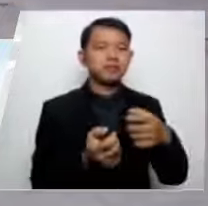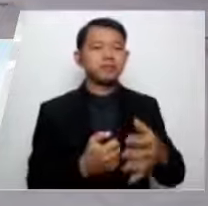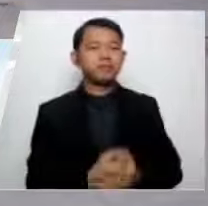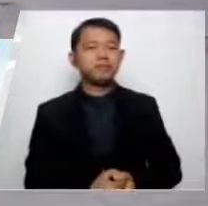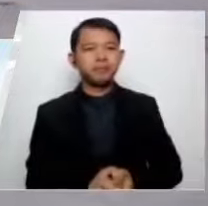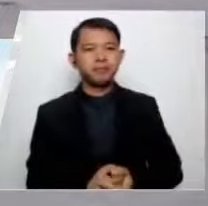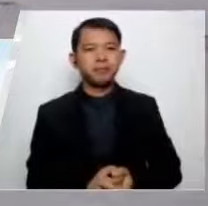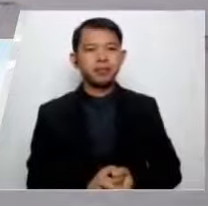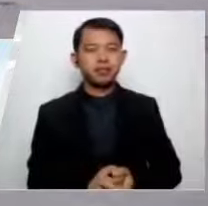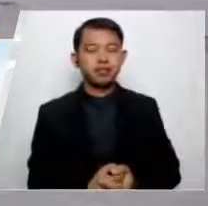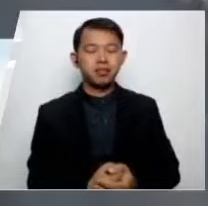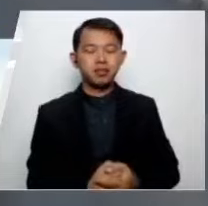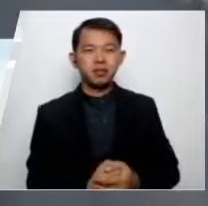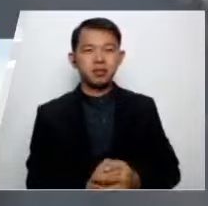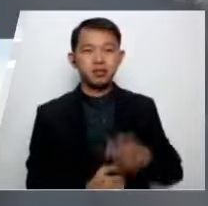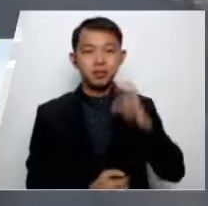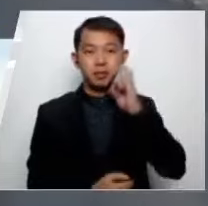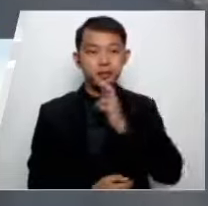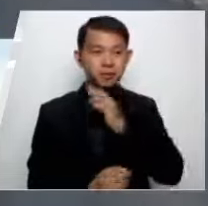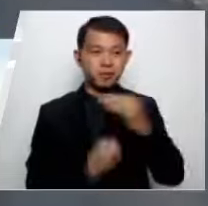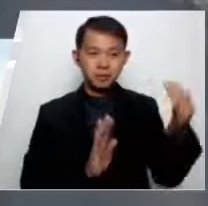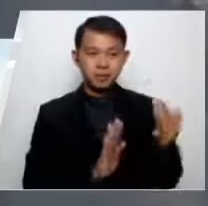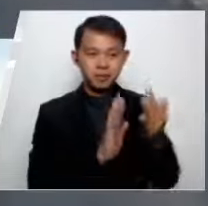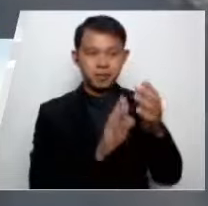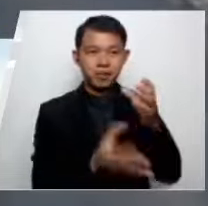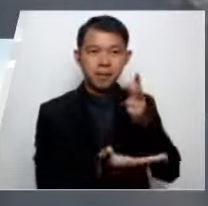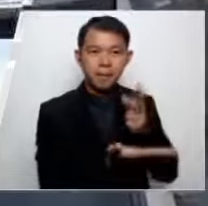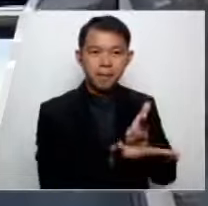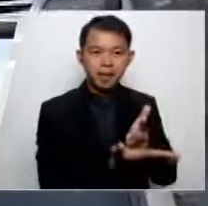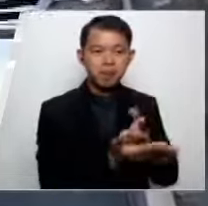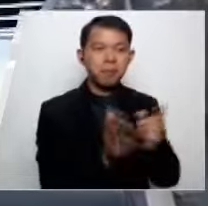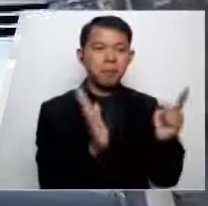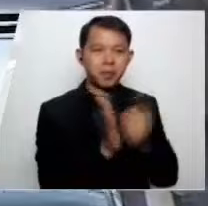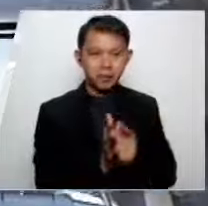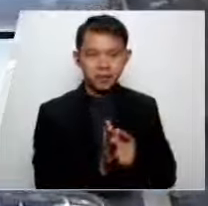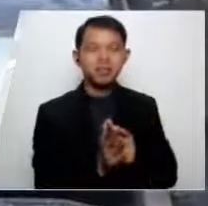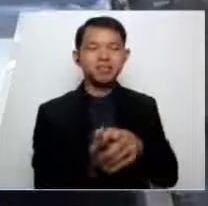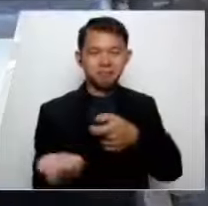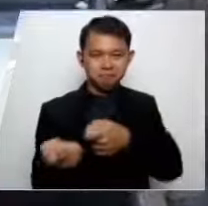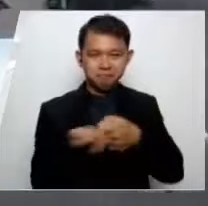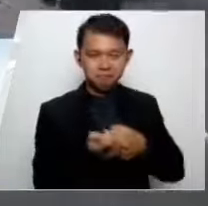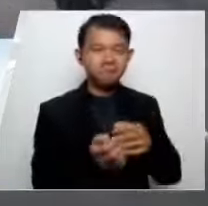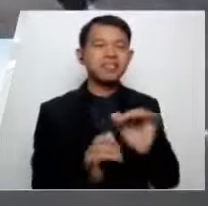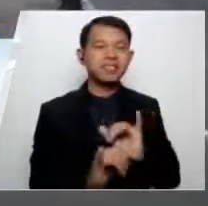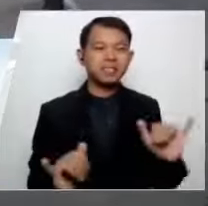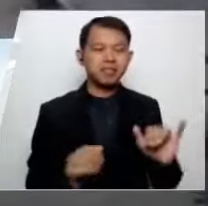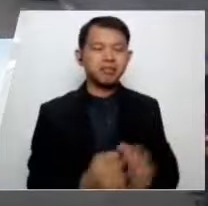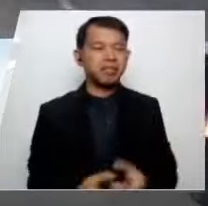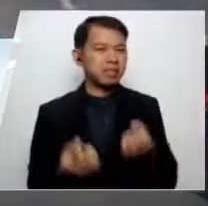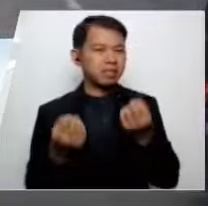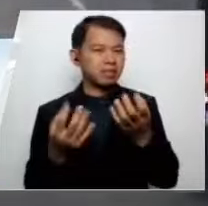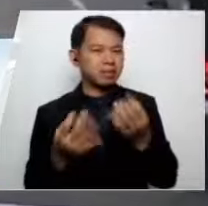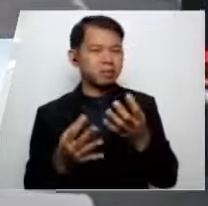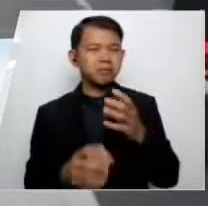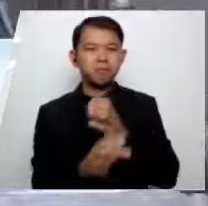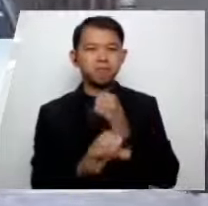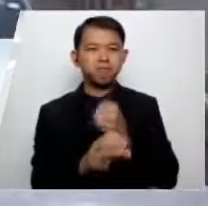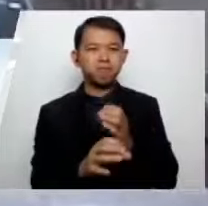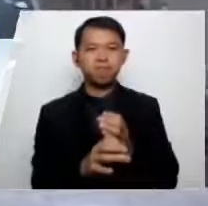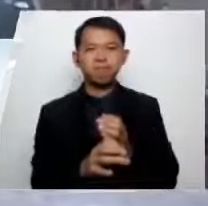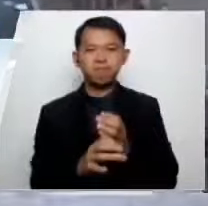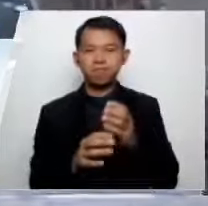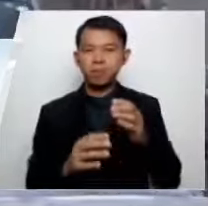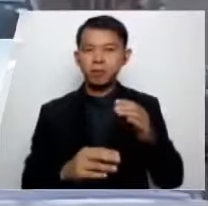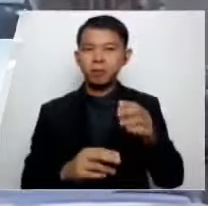kainan sa boromeo Street ayon sa MMDA Bukod sa lumalaking bilang ng mga sasakyan sa kalsada isa sa mga pangunahing dahilan ng patuloy ng